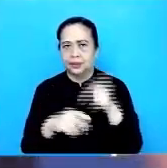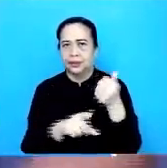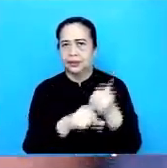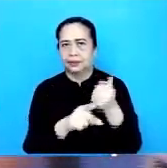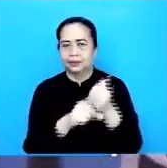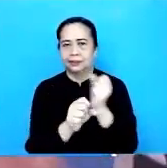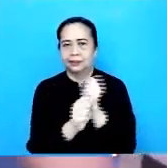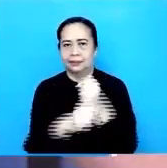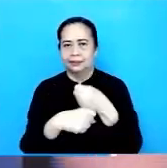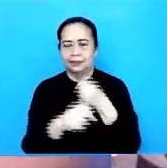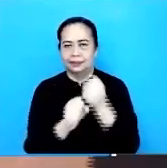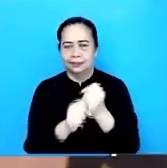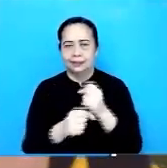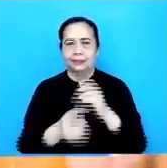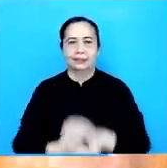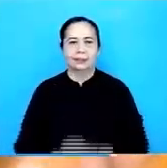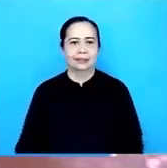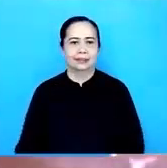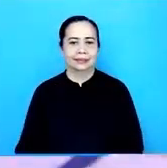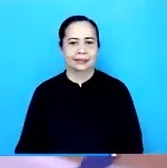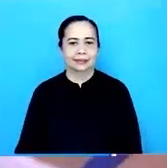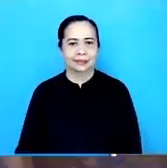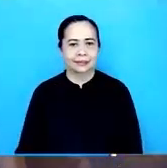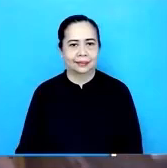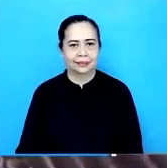ng kanilang hopya factory.